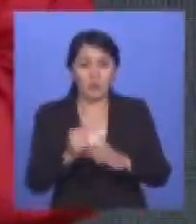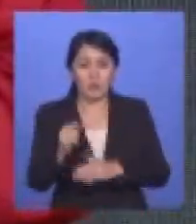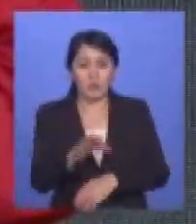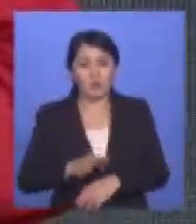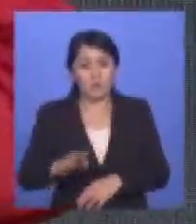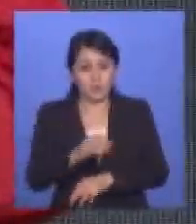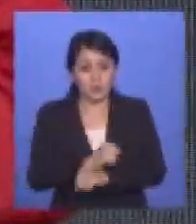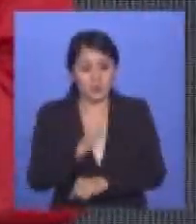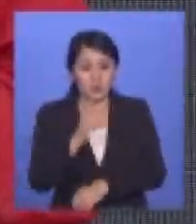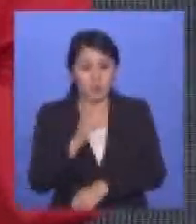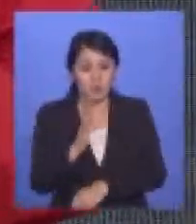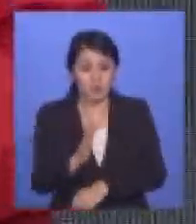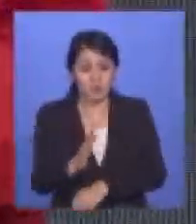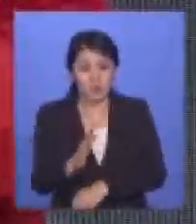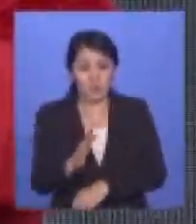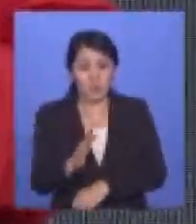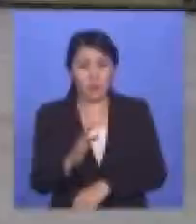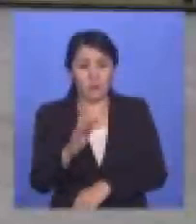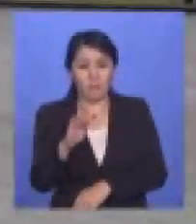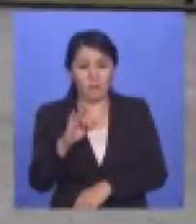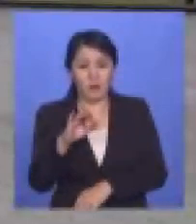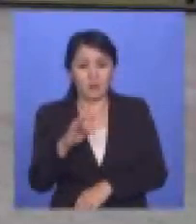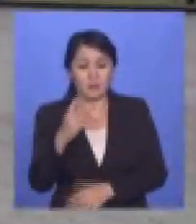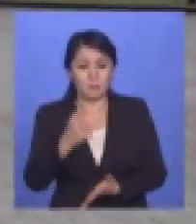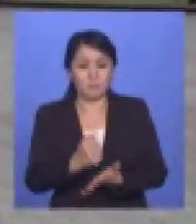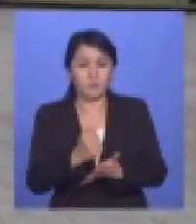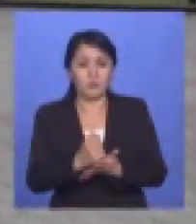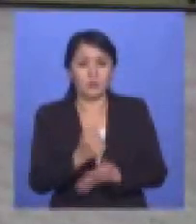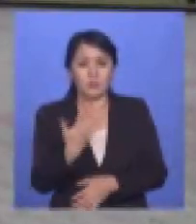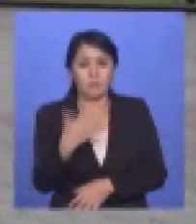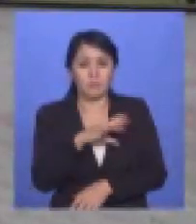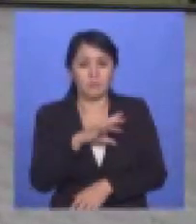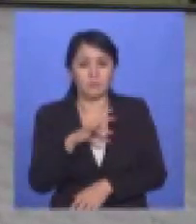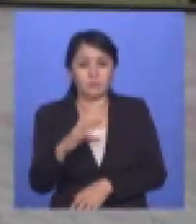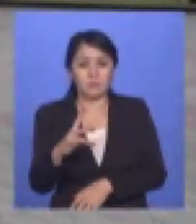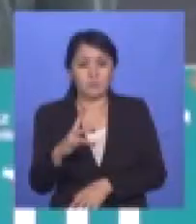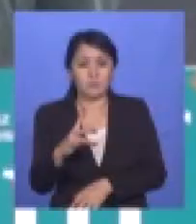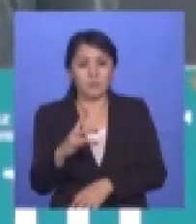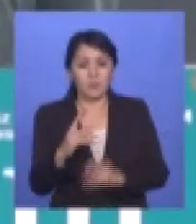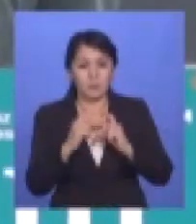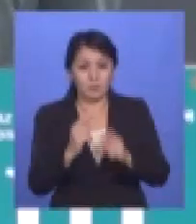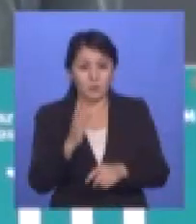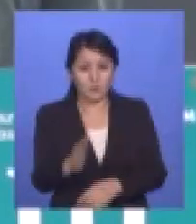облыс намысын қорғайды. Солардың бірі Александр Виниченко. Бас жүлдеге 5 миллион теңгенің сыйлығы та келіп отыр.